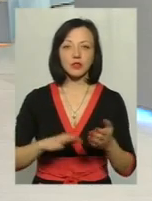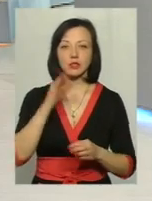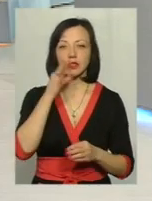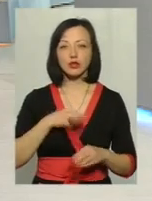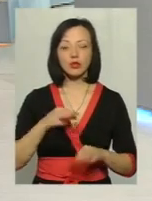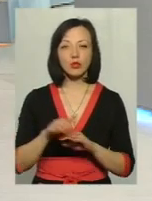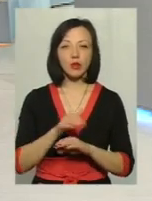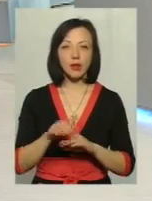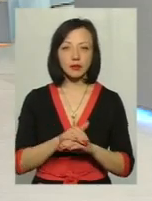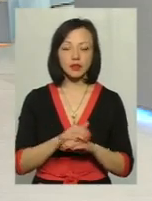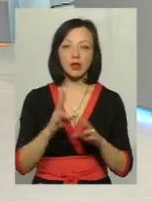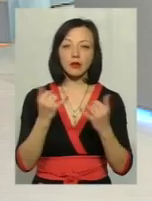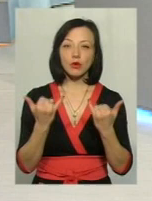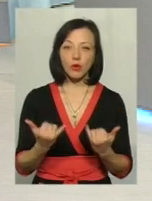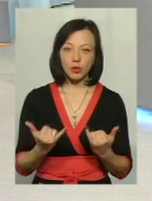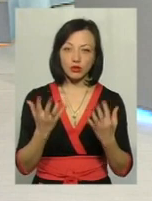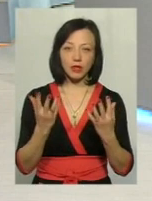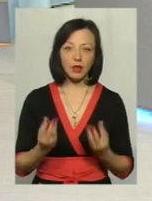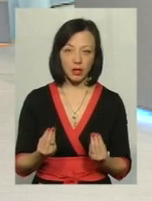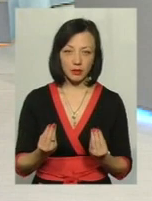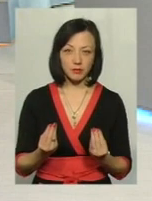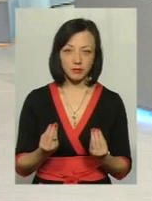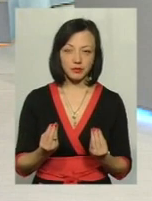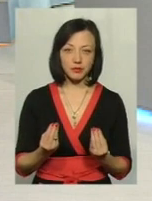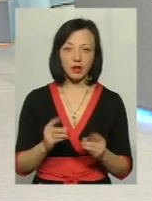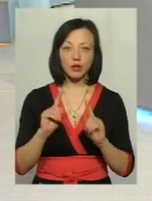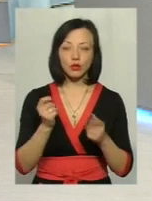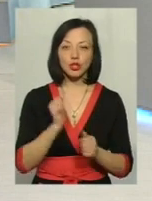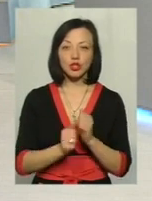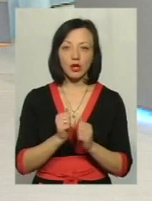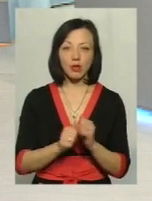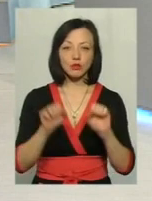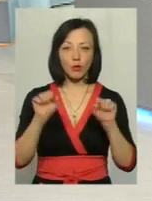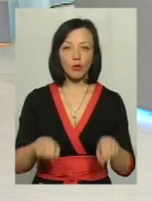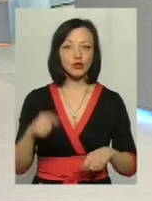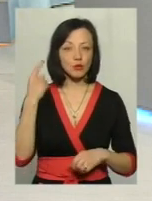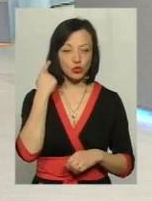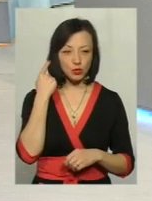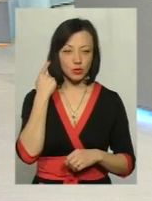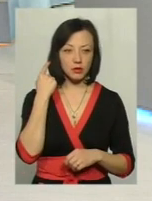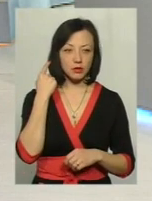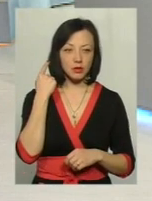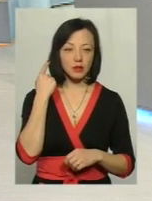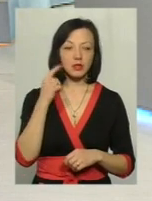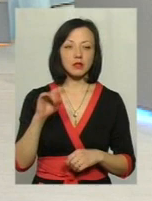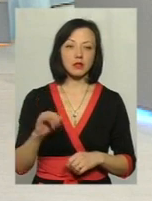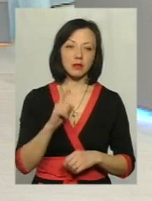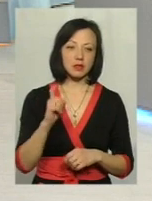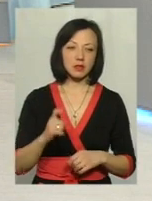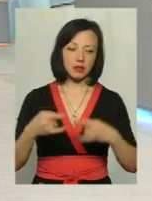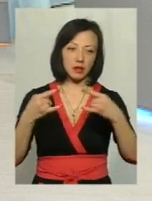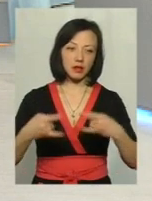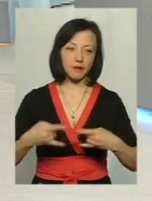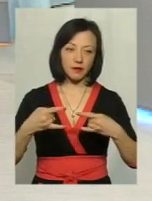скажіть, будь ласка, на сьогоднішній день дуже часто ми можемо чуємо з